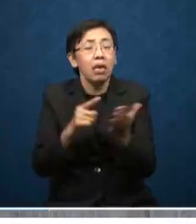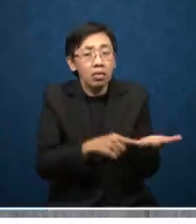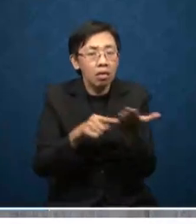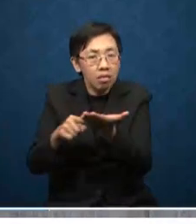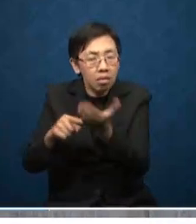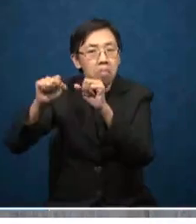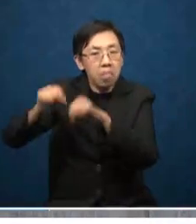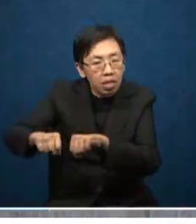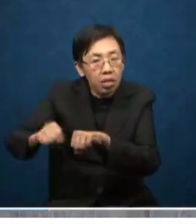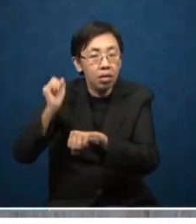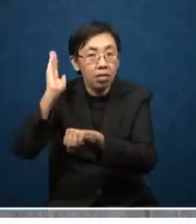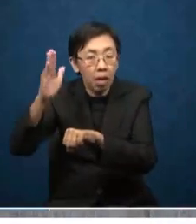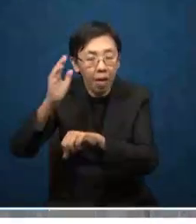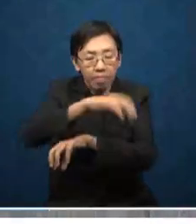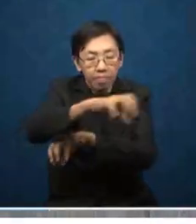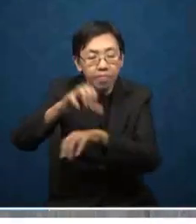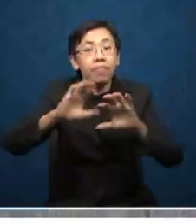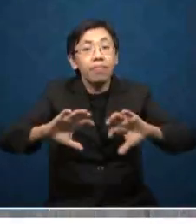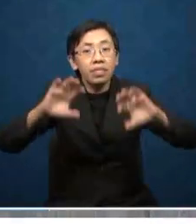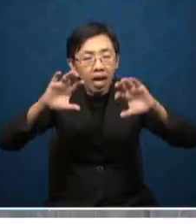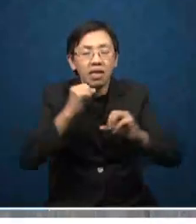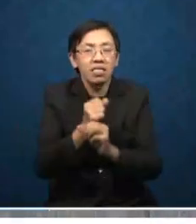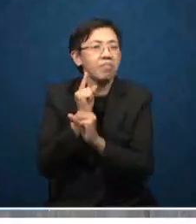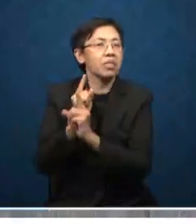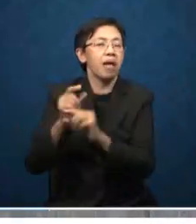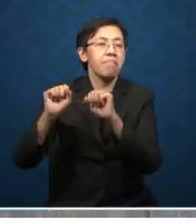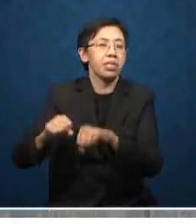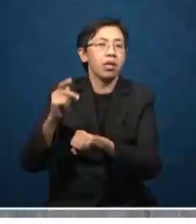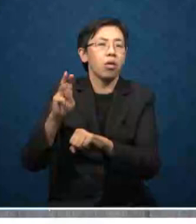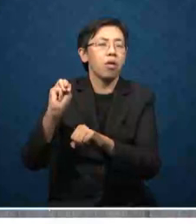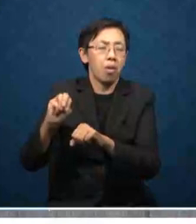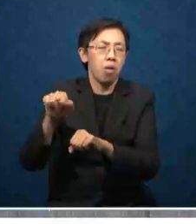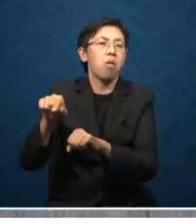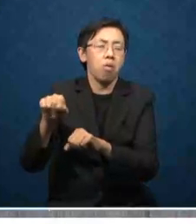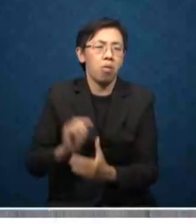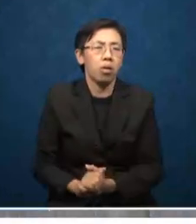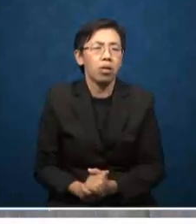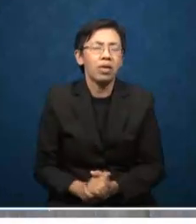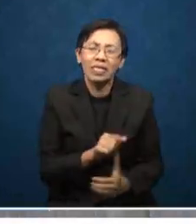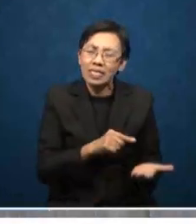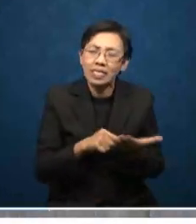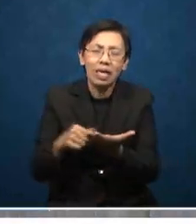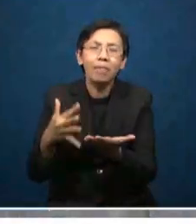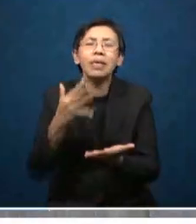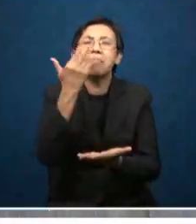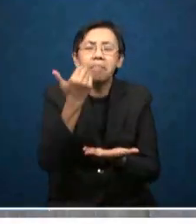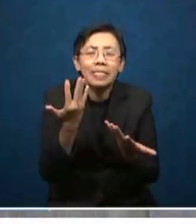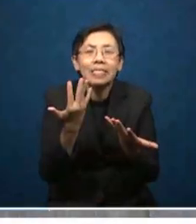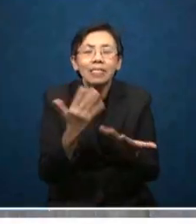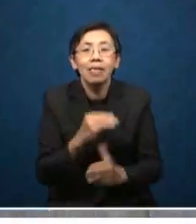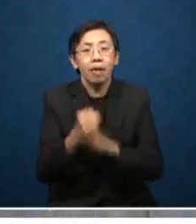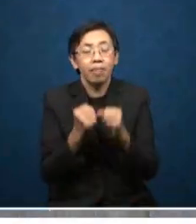มติเพื่อให้หน่วยราชการต่างๆปฏิบัติตามมติของคณะรัฐมนตรีดังกล่าวซึ่งในปีที่ผ่านมา